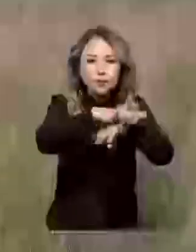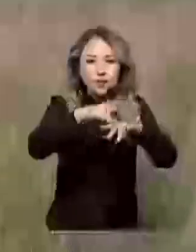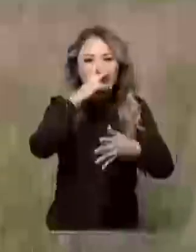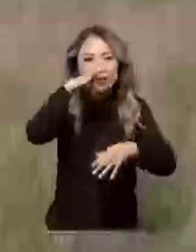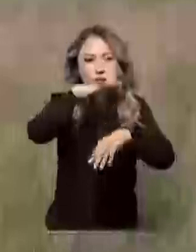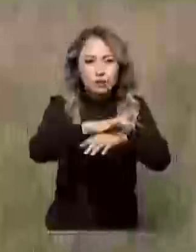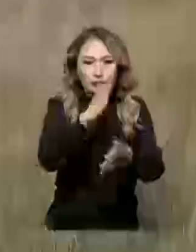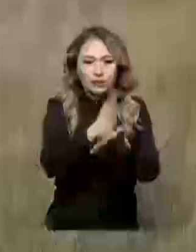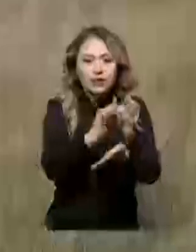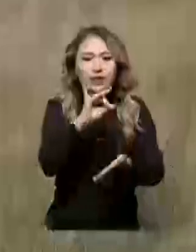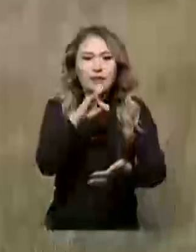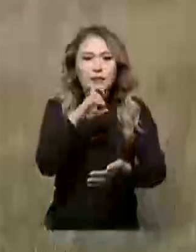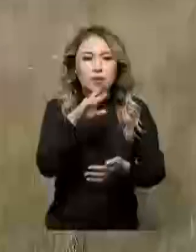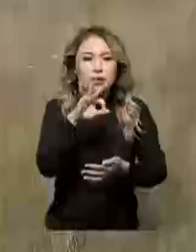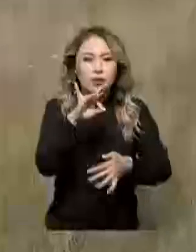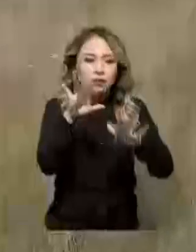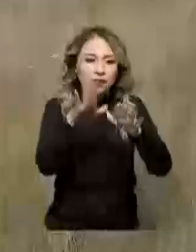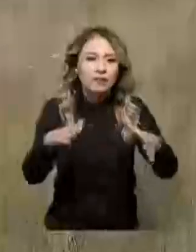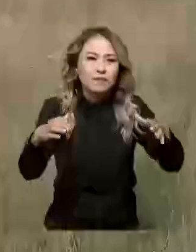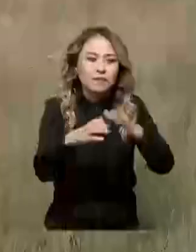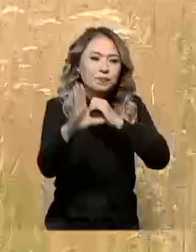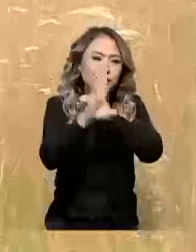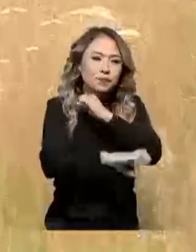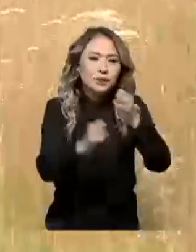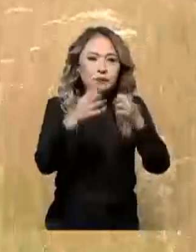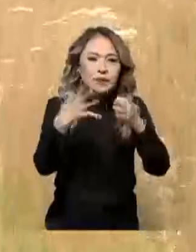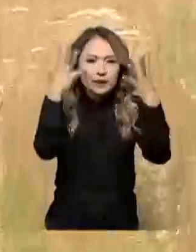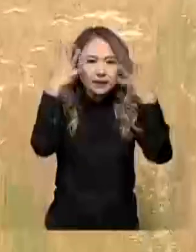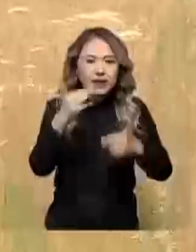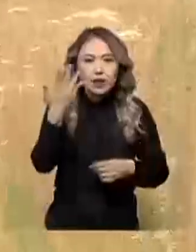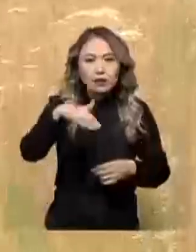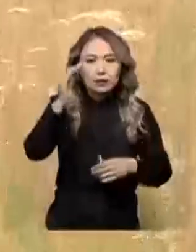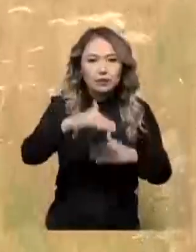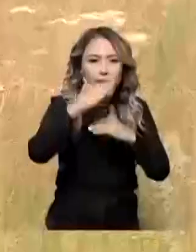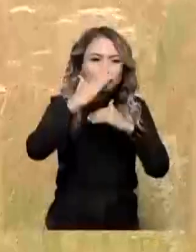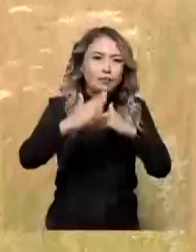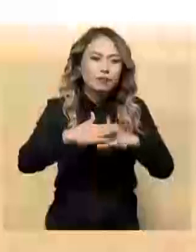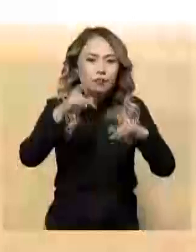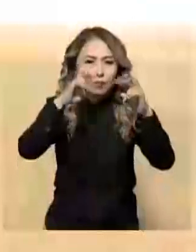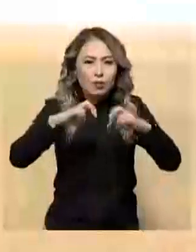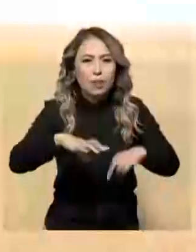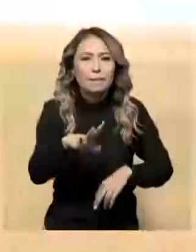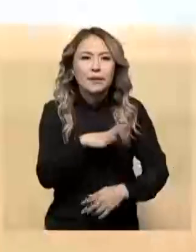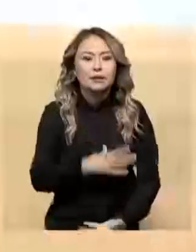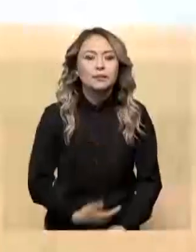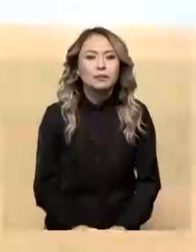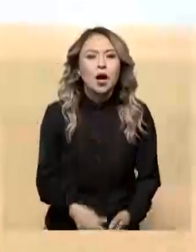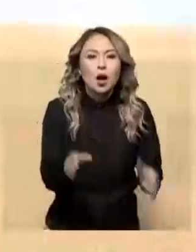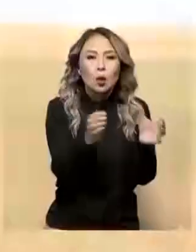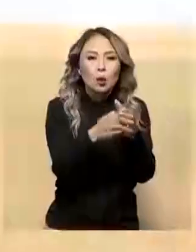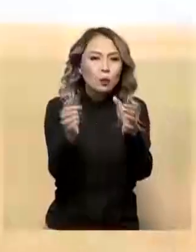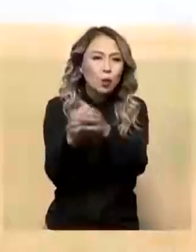анықтайды. Инспектор зерттеуші Нұрбол Ермағанбетов соңғы 15 күннің ішінде 50 мың гектар жерді зерттеп шыққан. Группа-группа бөлінгеміз